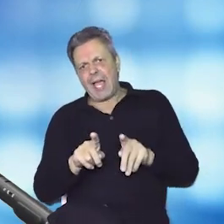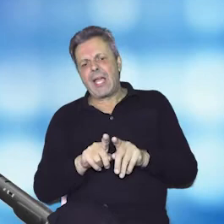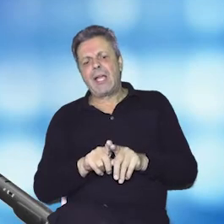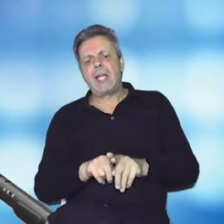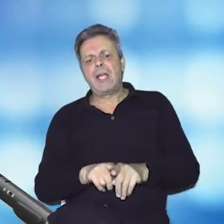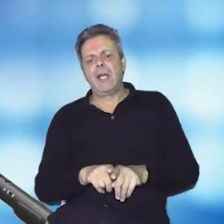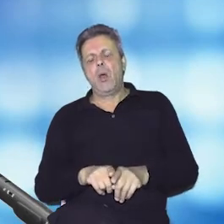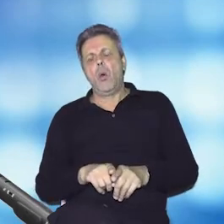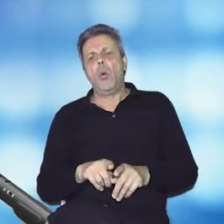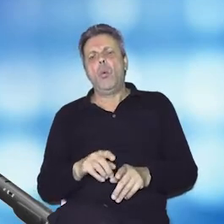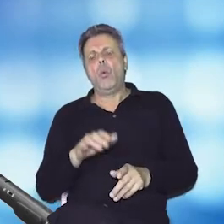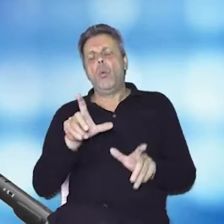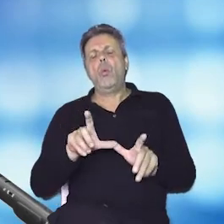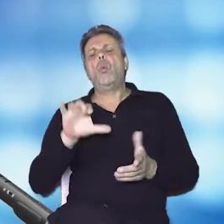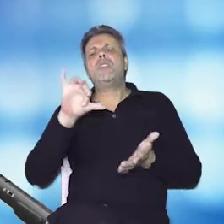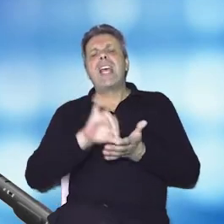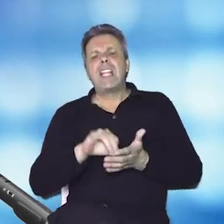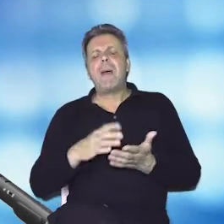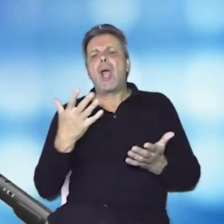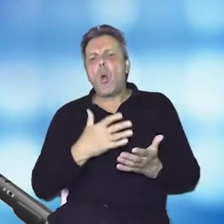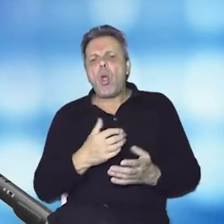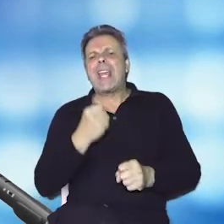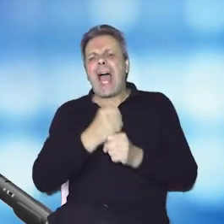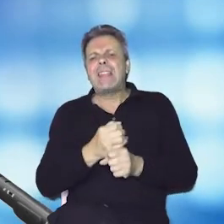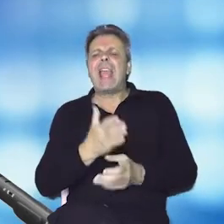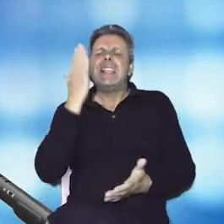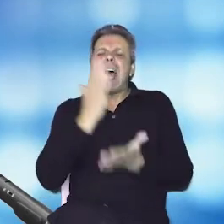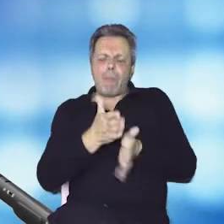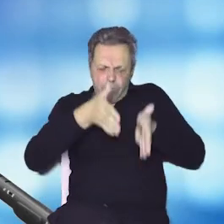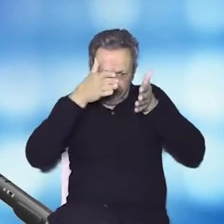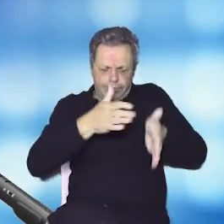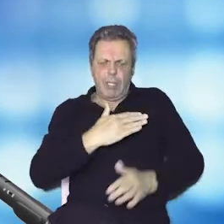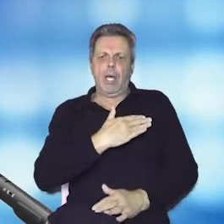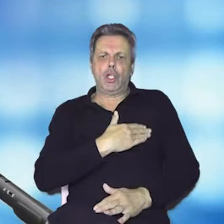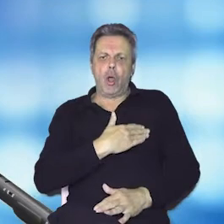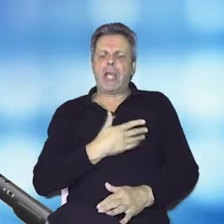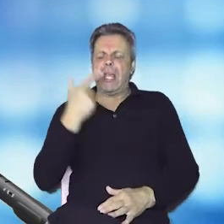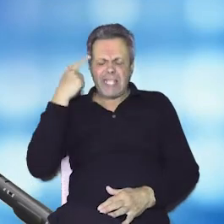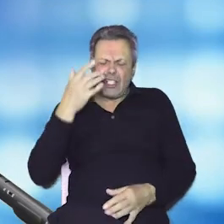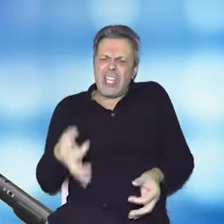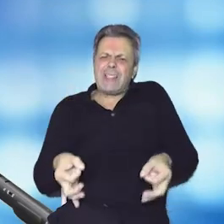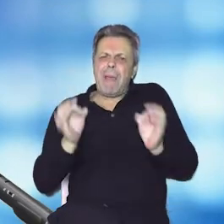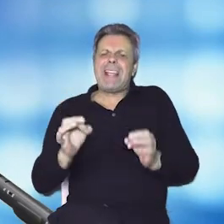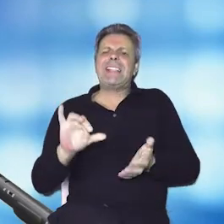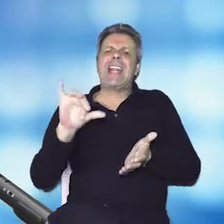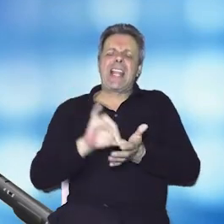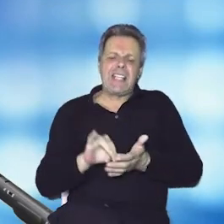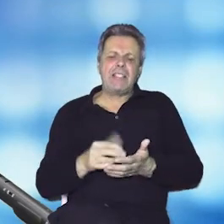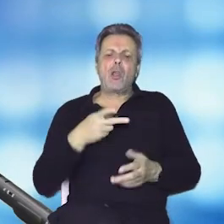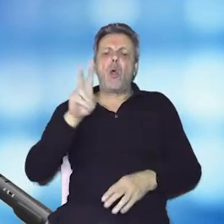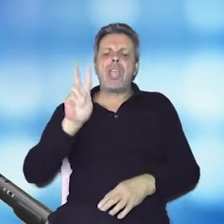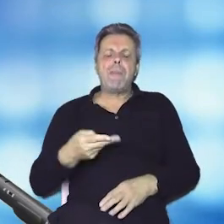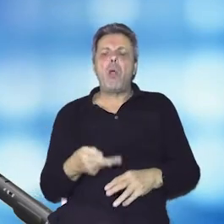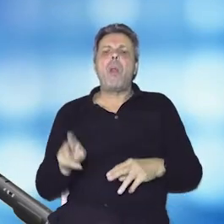breast unit centrima. Dakle, centri koji se bave dojkom. Mm-hmm. Ono znači, specijalizirani centri koji